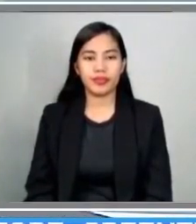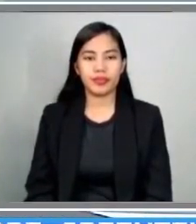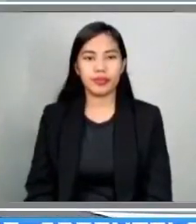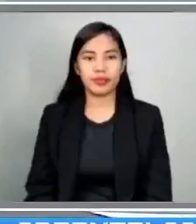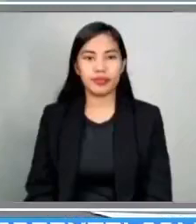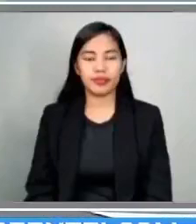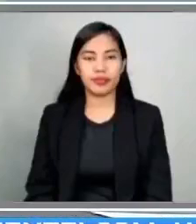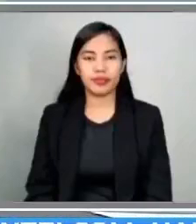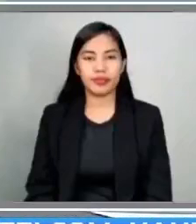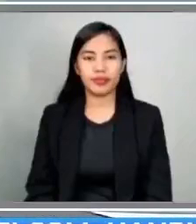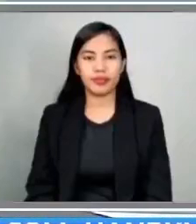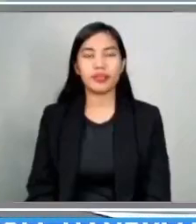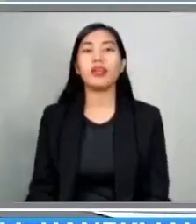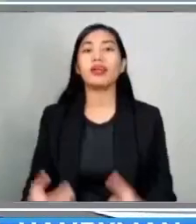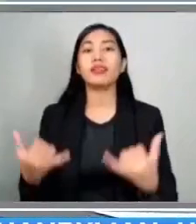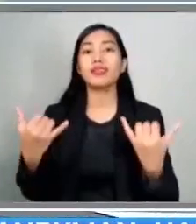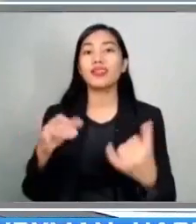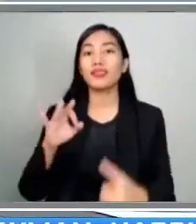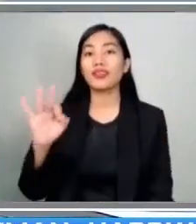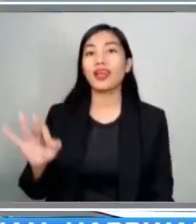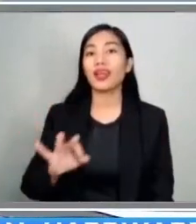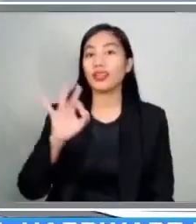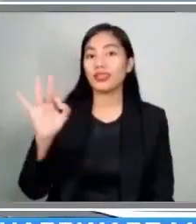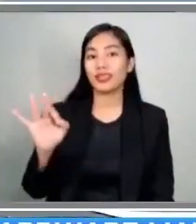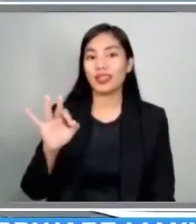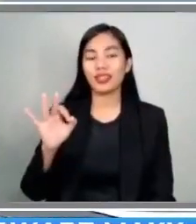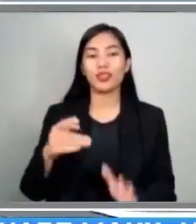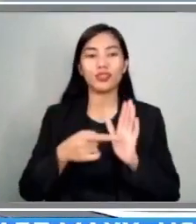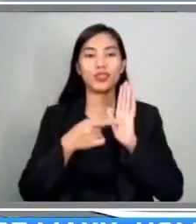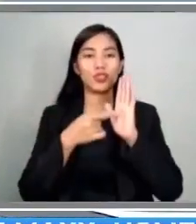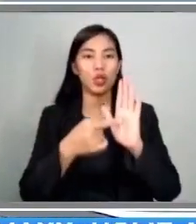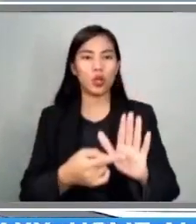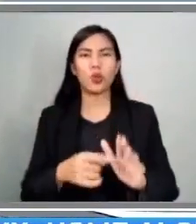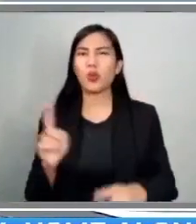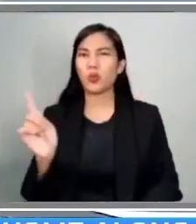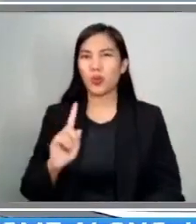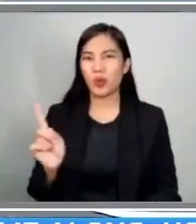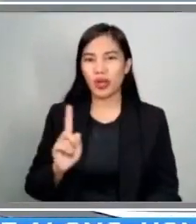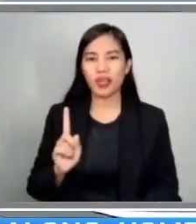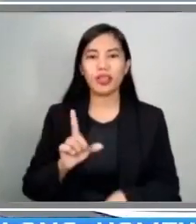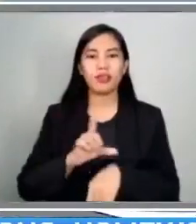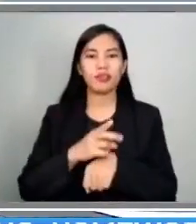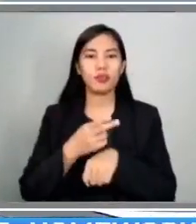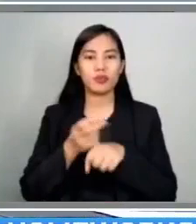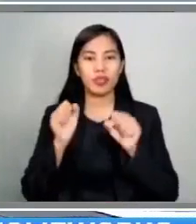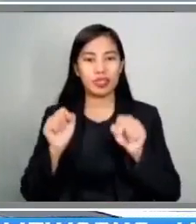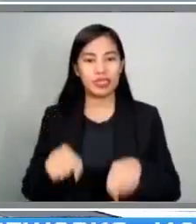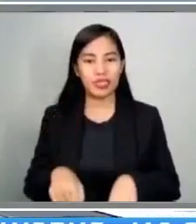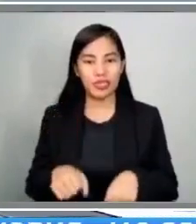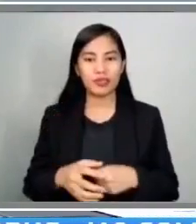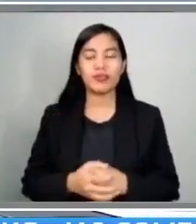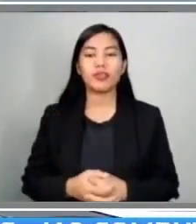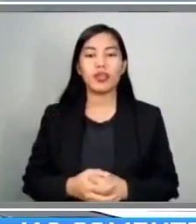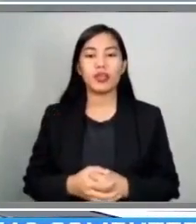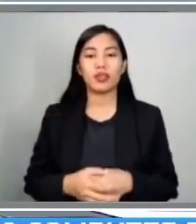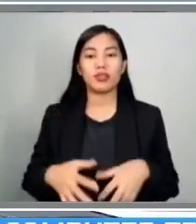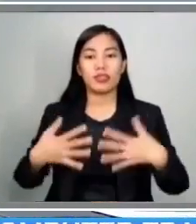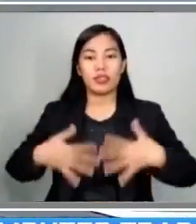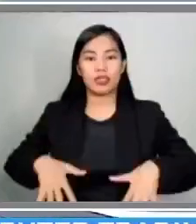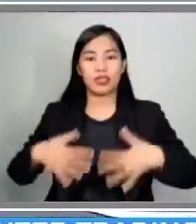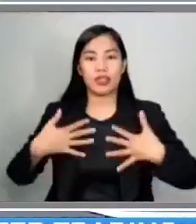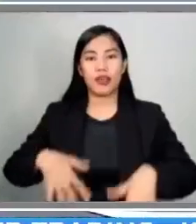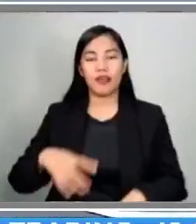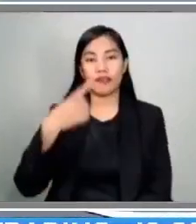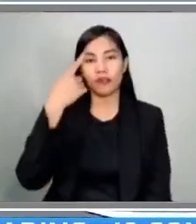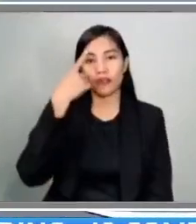Ngayon pong Biyernes, tampok sa diskarteng pwedeng pagkakitaan ng mga damit at gown para sa mga manika. In fact, sa Kalasyaw, Pangasinan